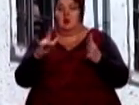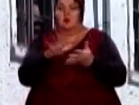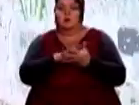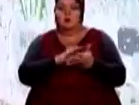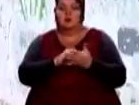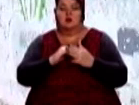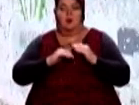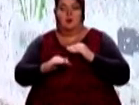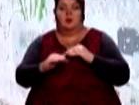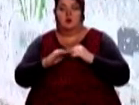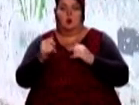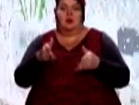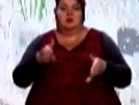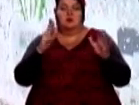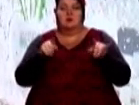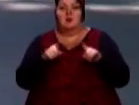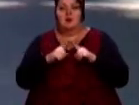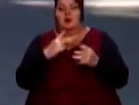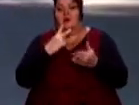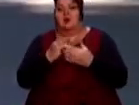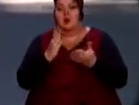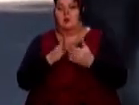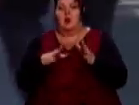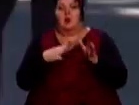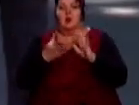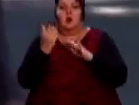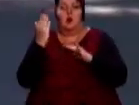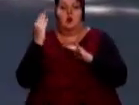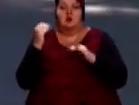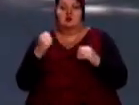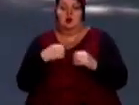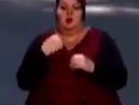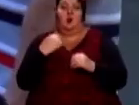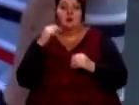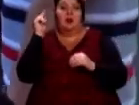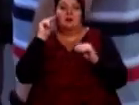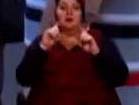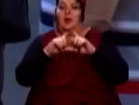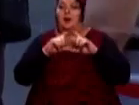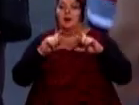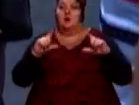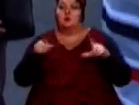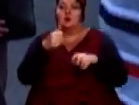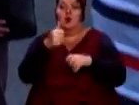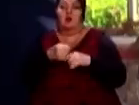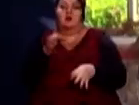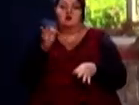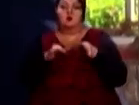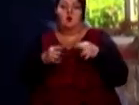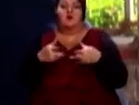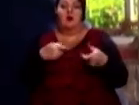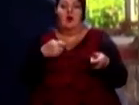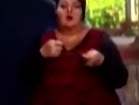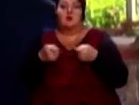Такий вигляд нині має будівля колишнього кадетського корпусу. Оглянути її приїхав Зиновій Холоднюк, голова Державної судової адміністрації, на баланс